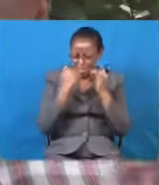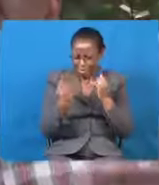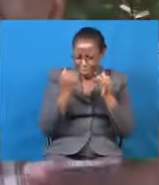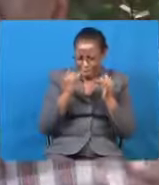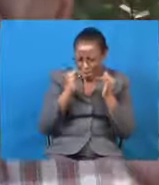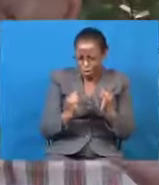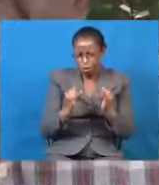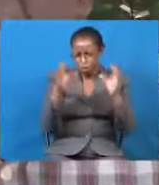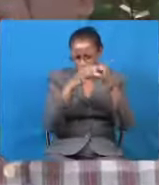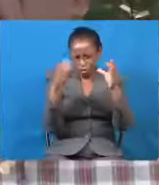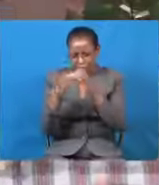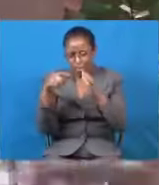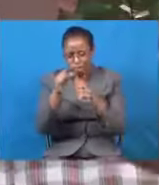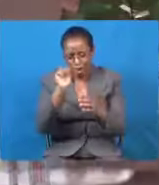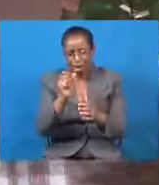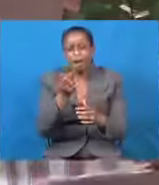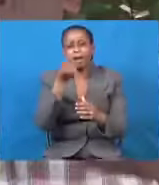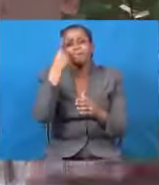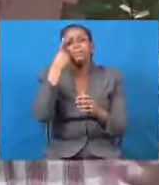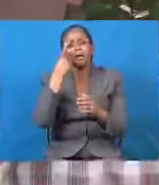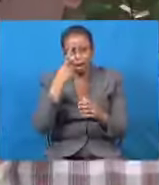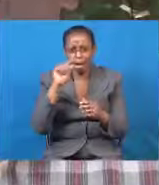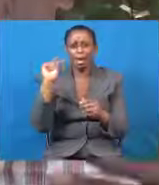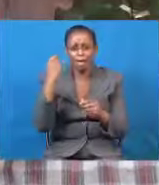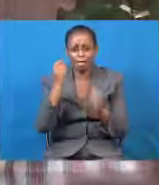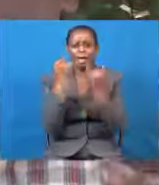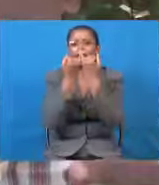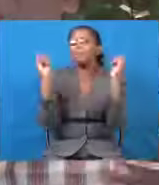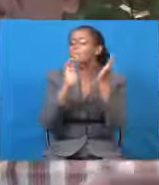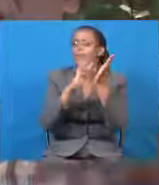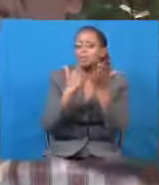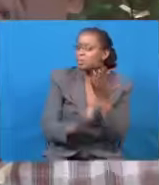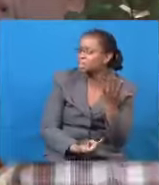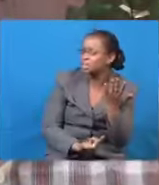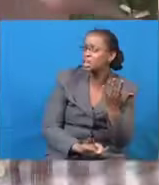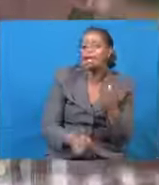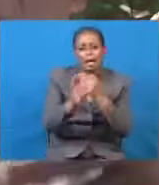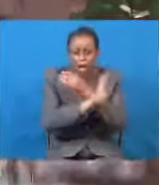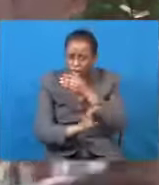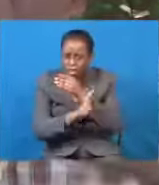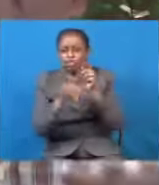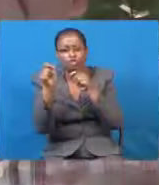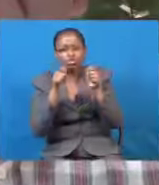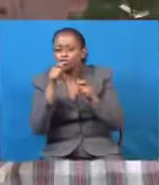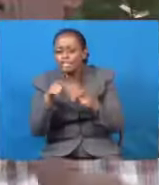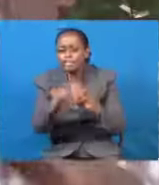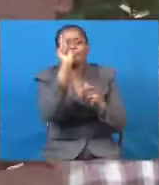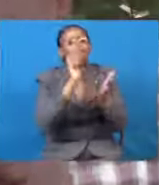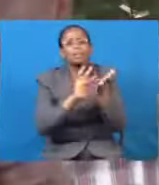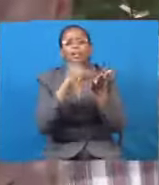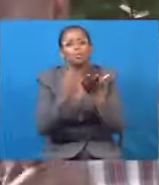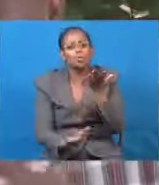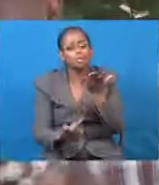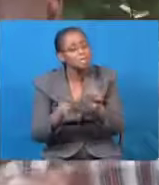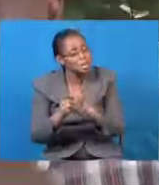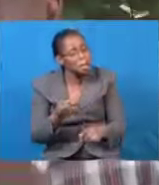haswa vizazi vya sasa, eh? Diweze kuelewa maana ya uhuru wa Kenya ni nini, na kujitawala wenyewe ni nini, na